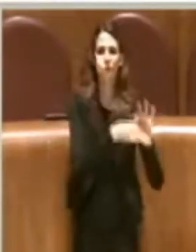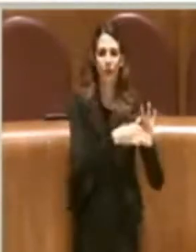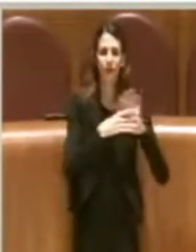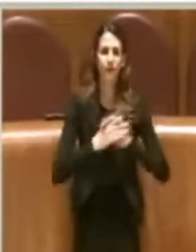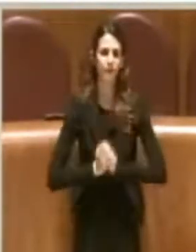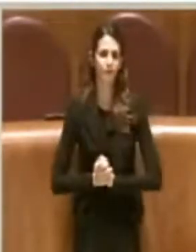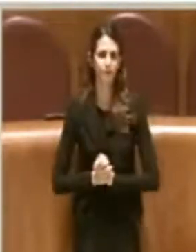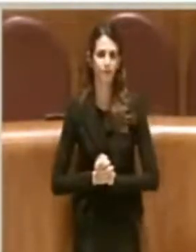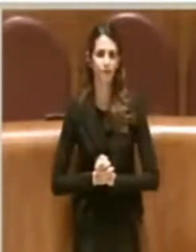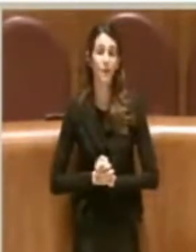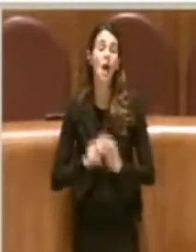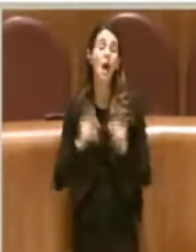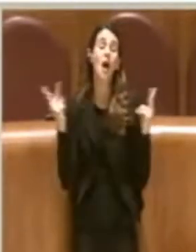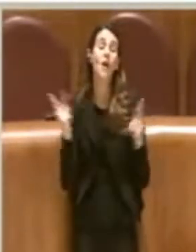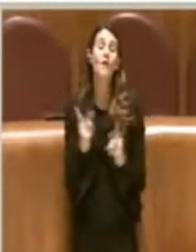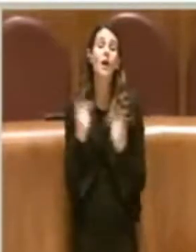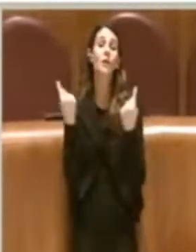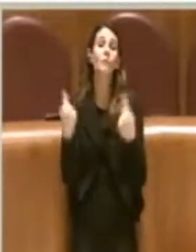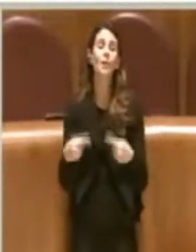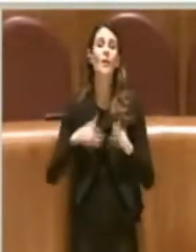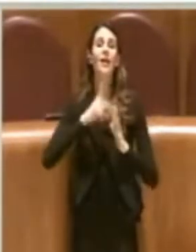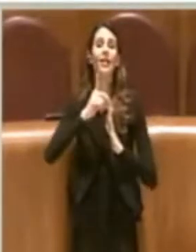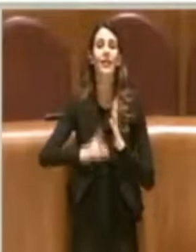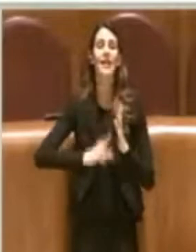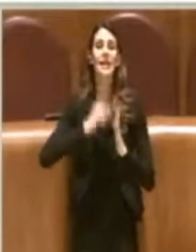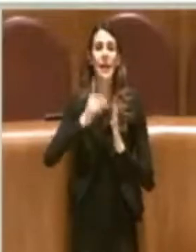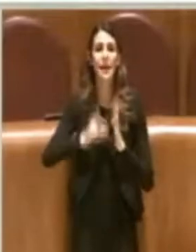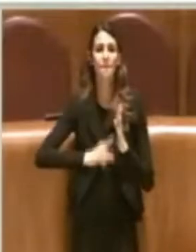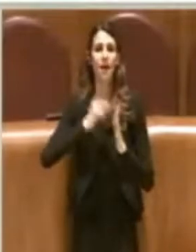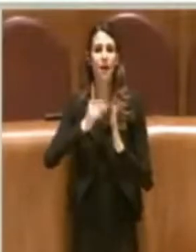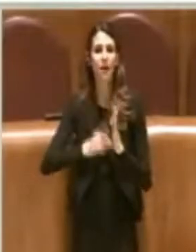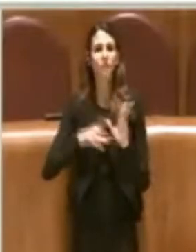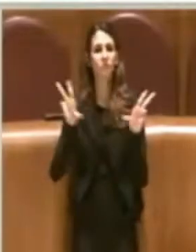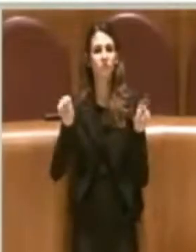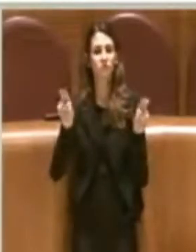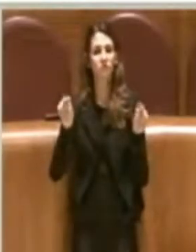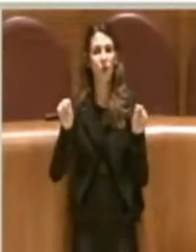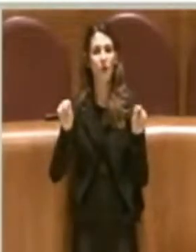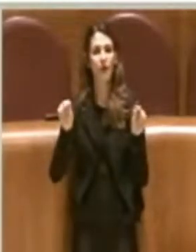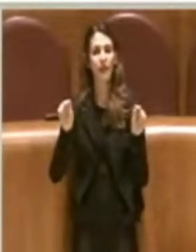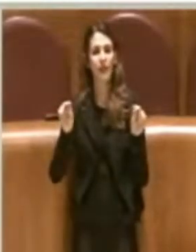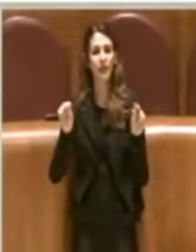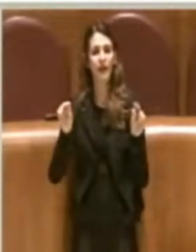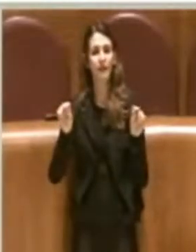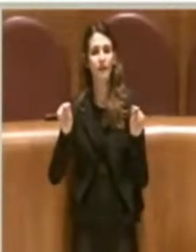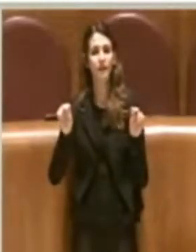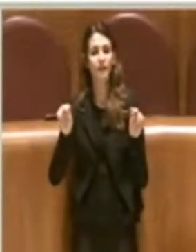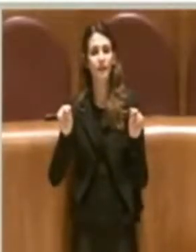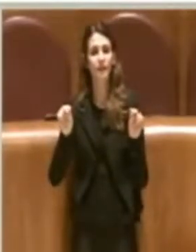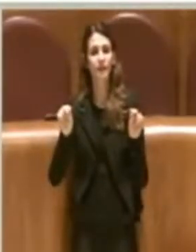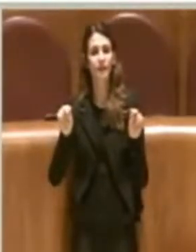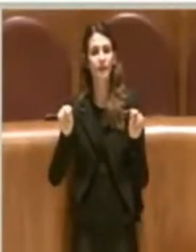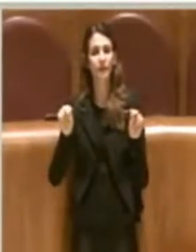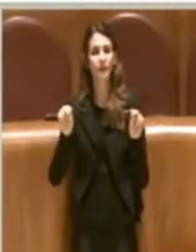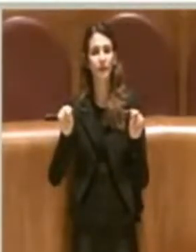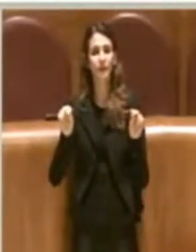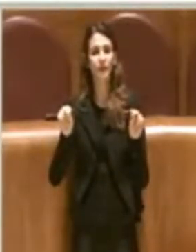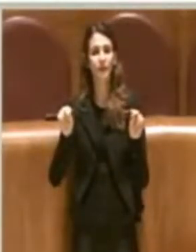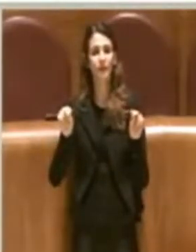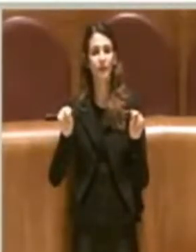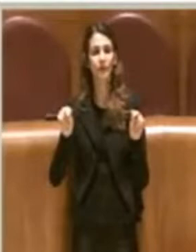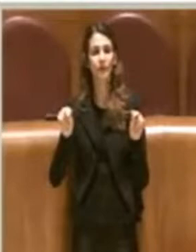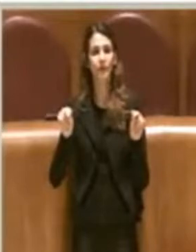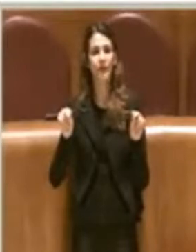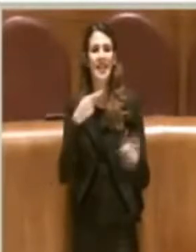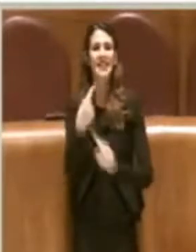di una delibera innovativa del panorama legato alle